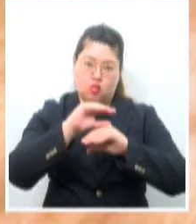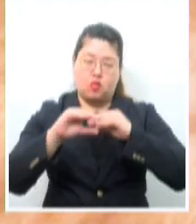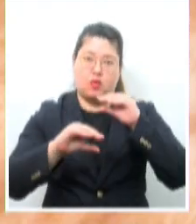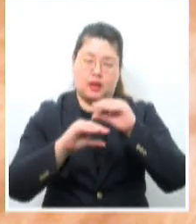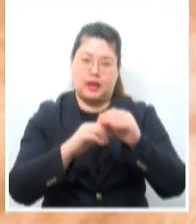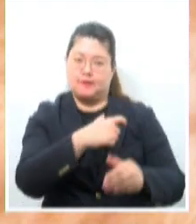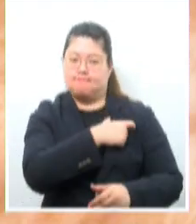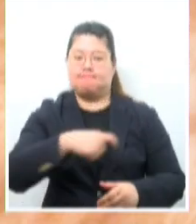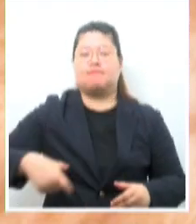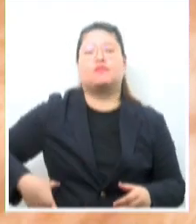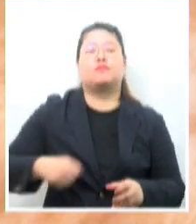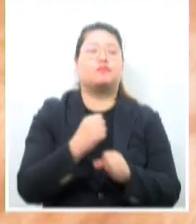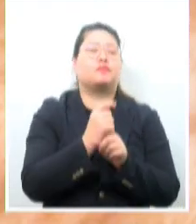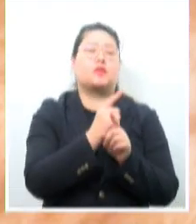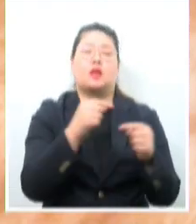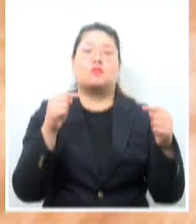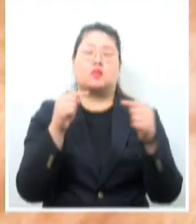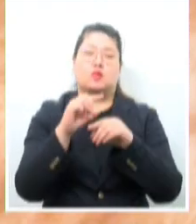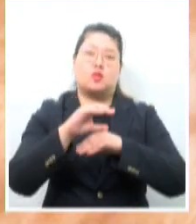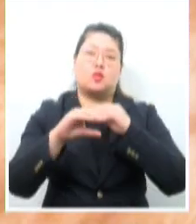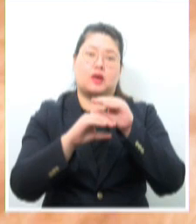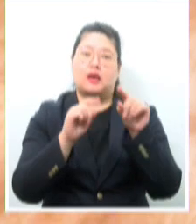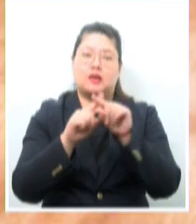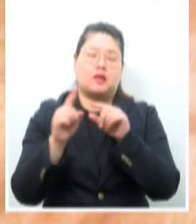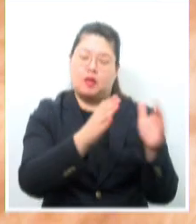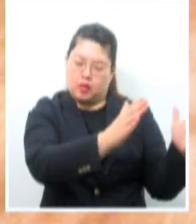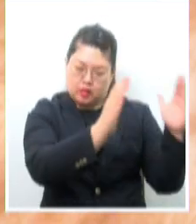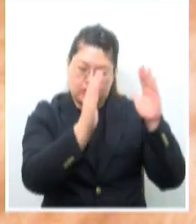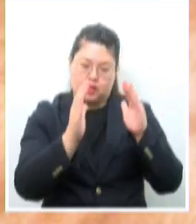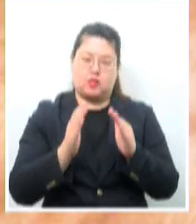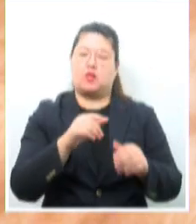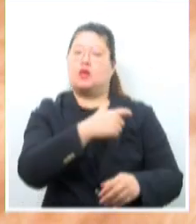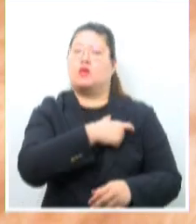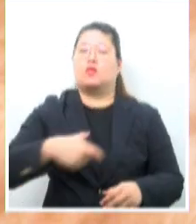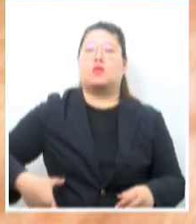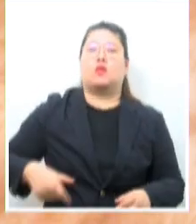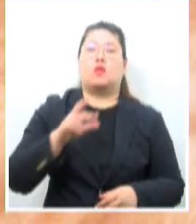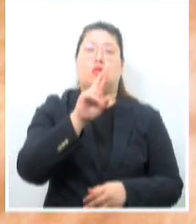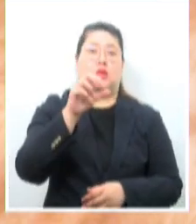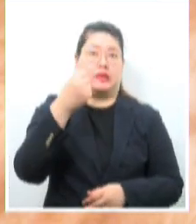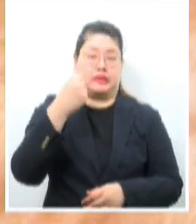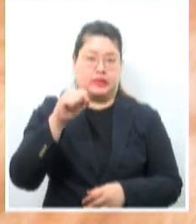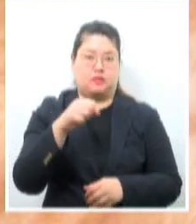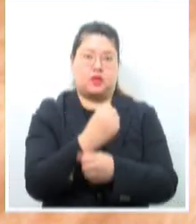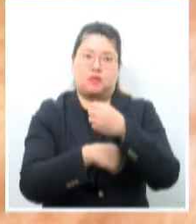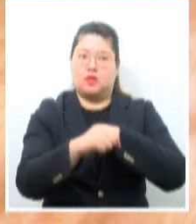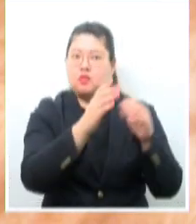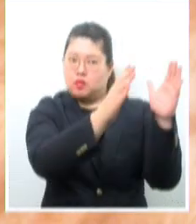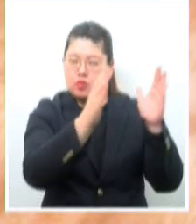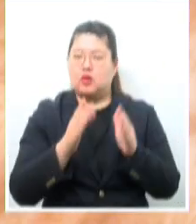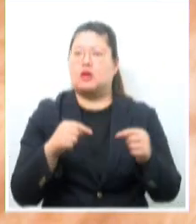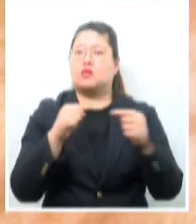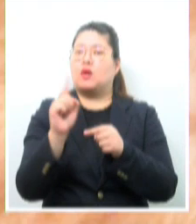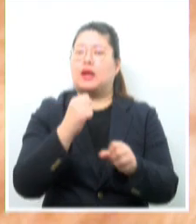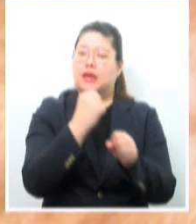ดำริวันนี้เราขอนำเสนอในเรื่องราวของการน้อมนำพระบรมราโชบายของในหลวงรัชกาลที่10สู่การปฏิบัติค่ะด้านการมีงานท